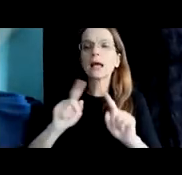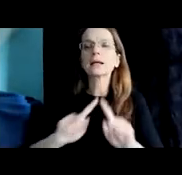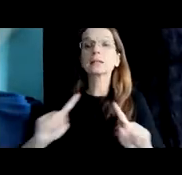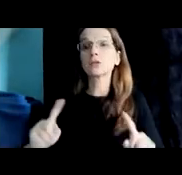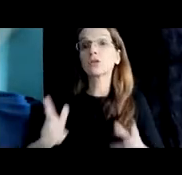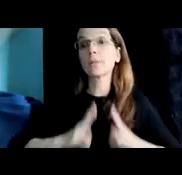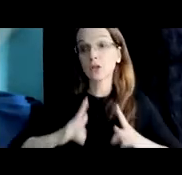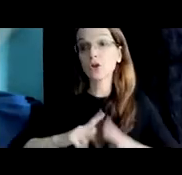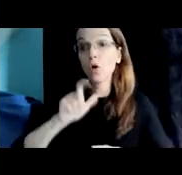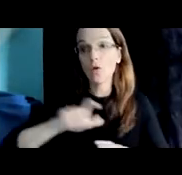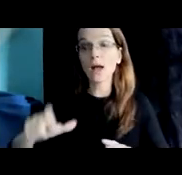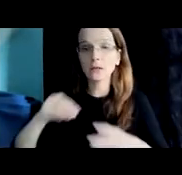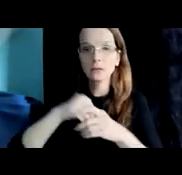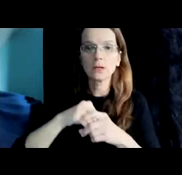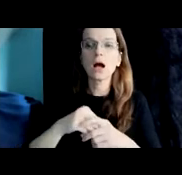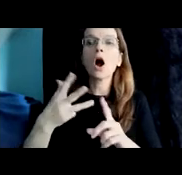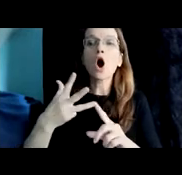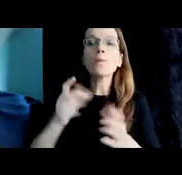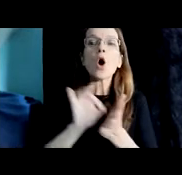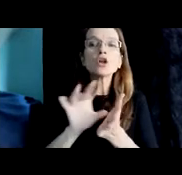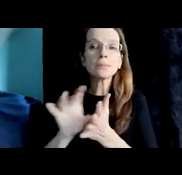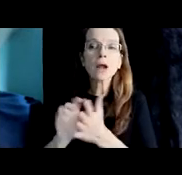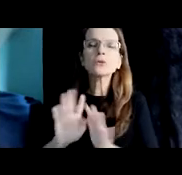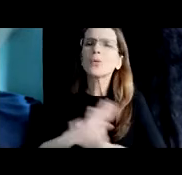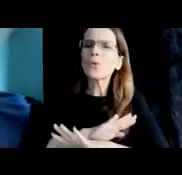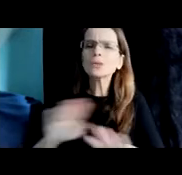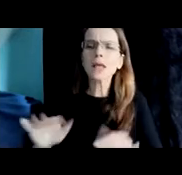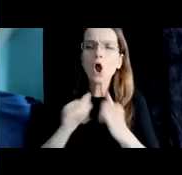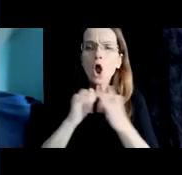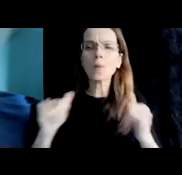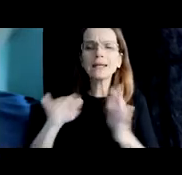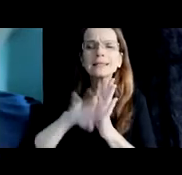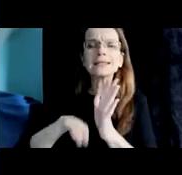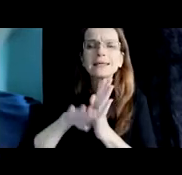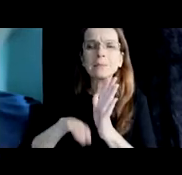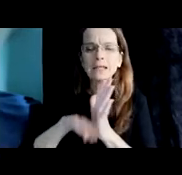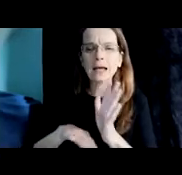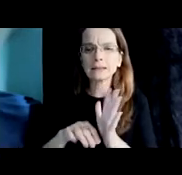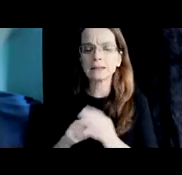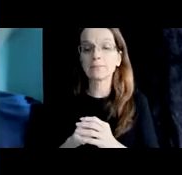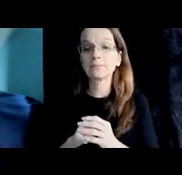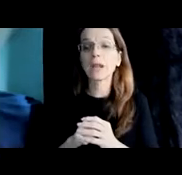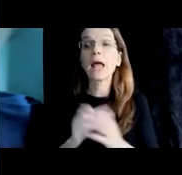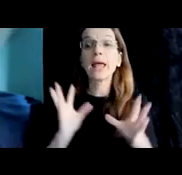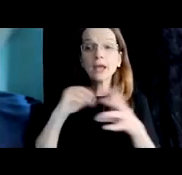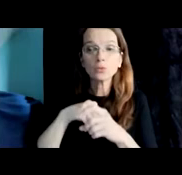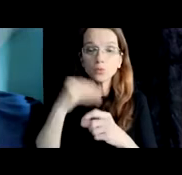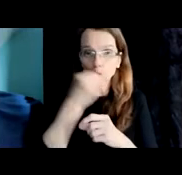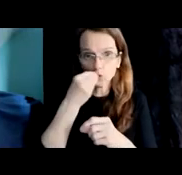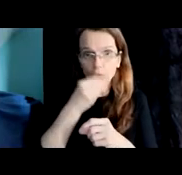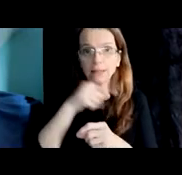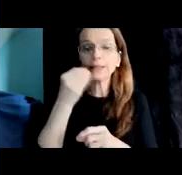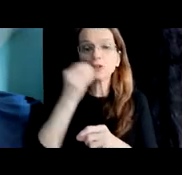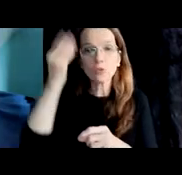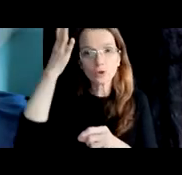in sicer ob odpravljanju vseh oblik diskriminacije. Inkluzivno učenje in izobraževanje naj bo